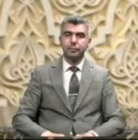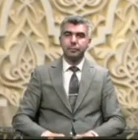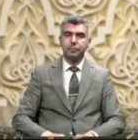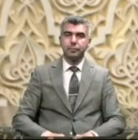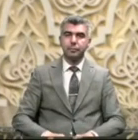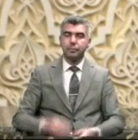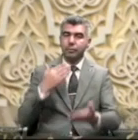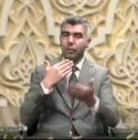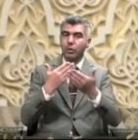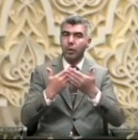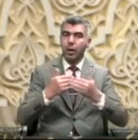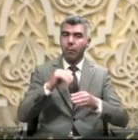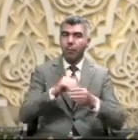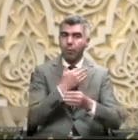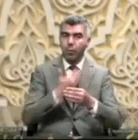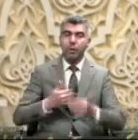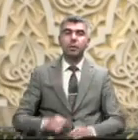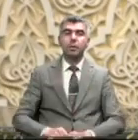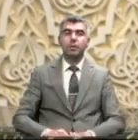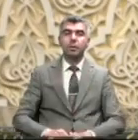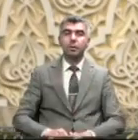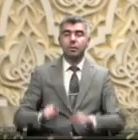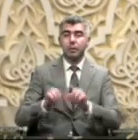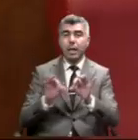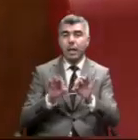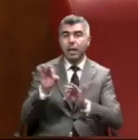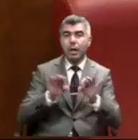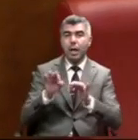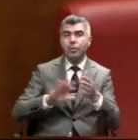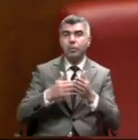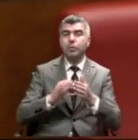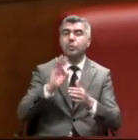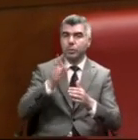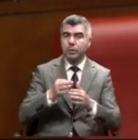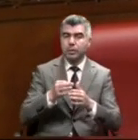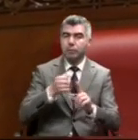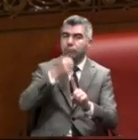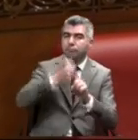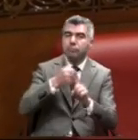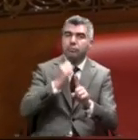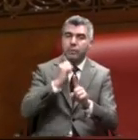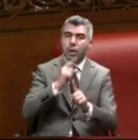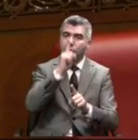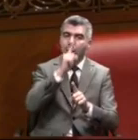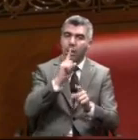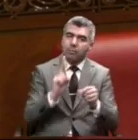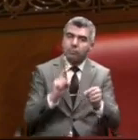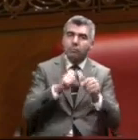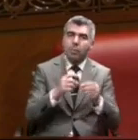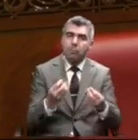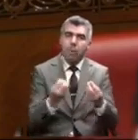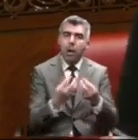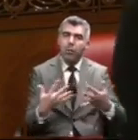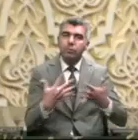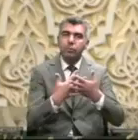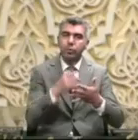شكرا سيد المستشار وكما تعلمون هذه الاجراءات راه كاينه وبدينا فيها وغانعزوها بشراكه معكم ان شاء